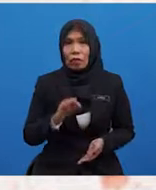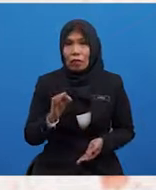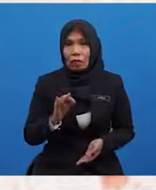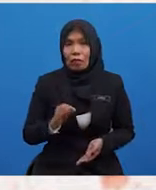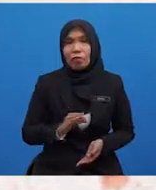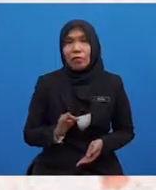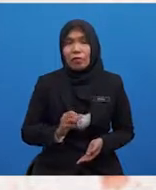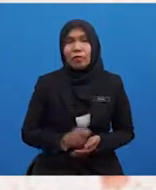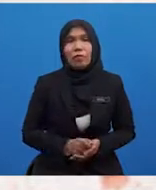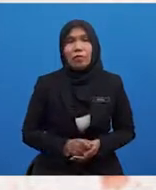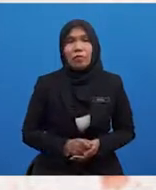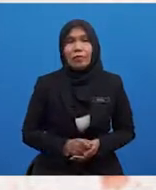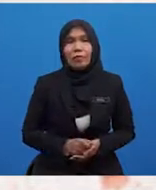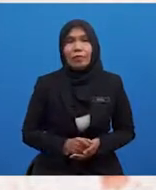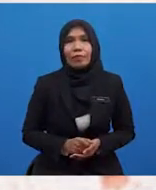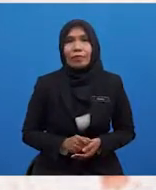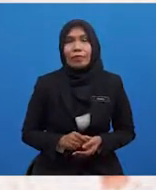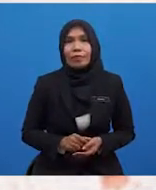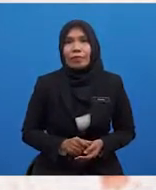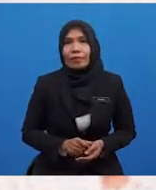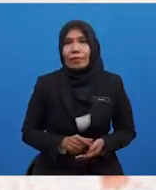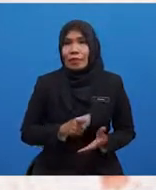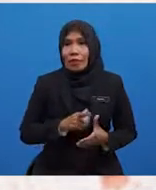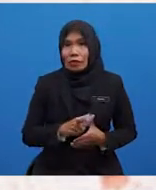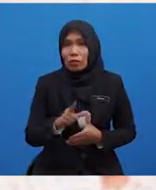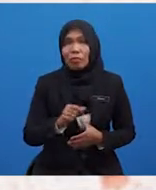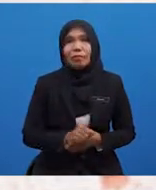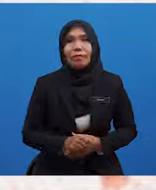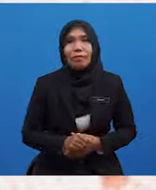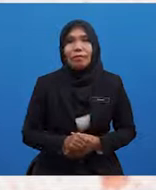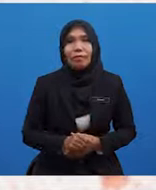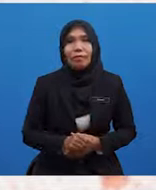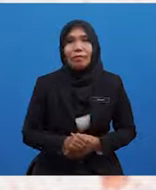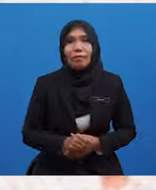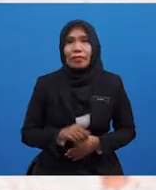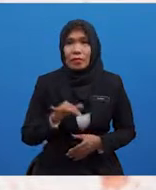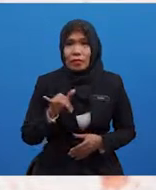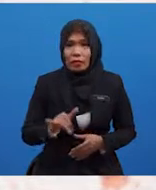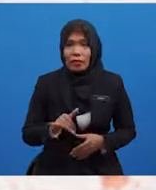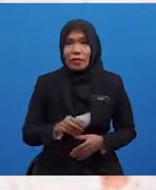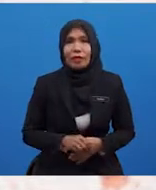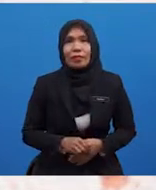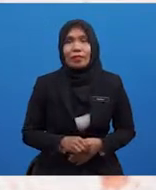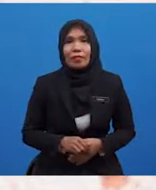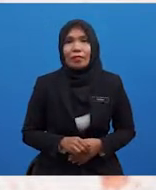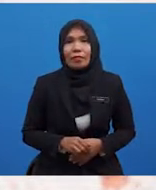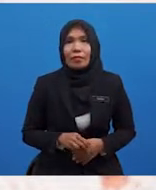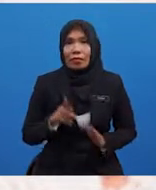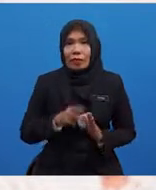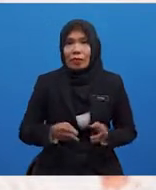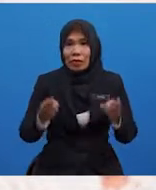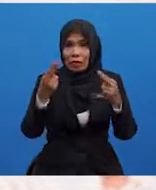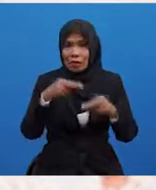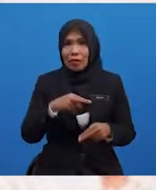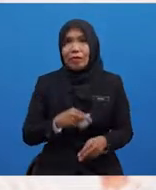langsung yang mempengaruhi kehadiran pelancong dari negara-negara ASEAN ke